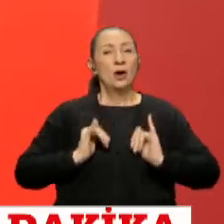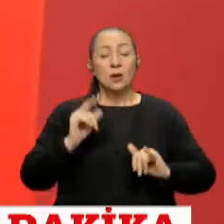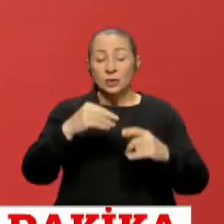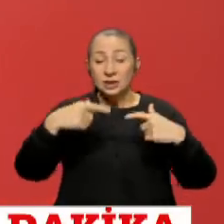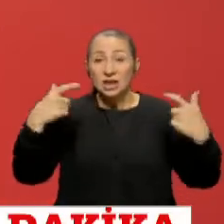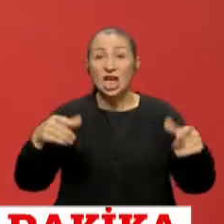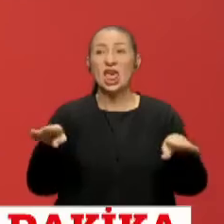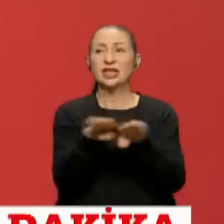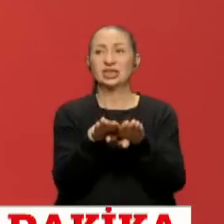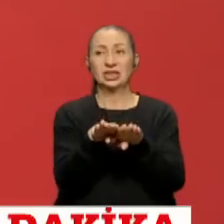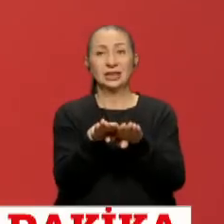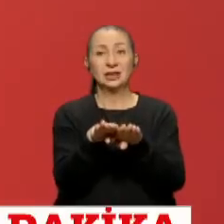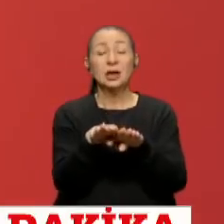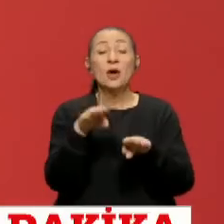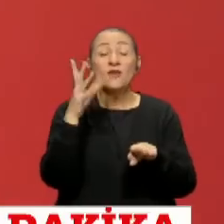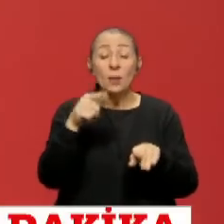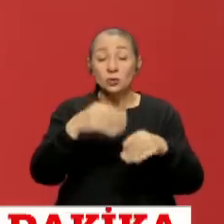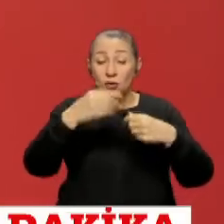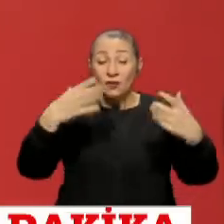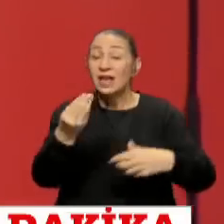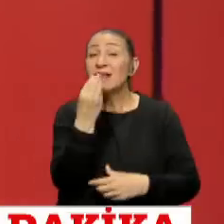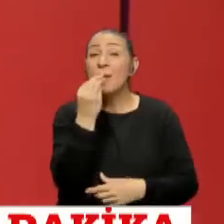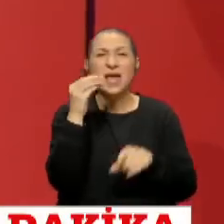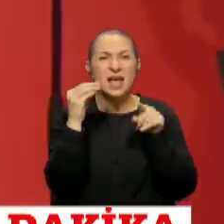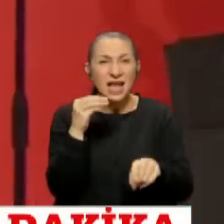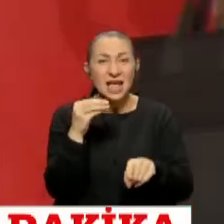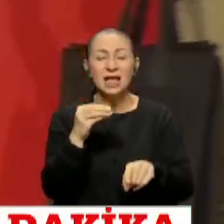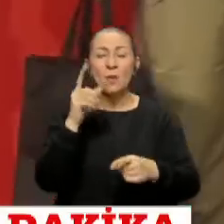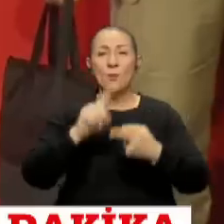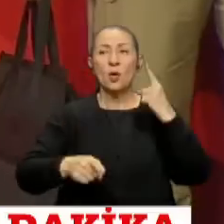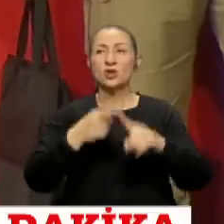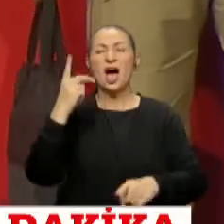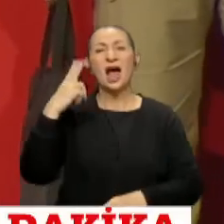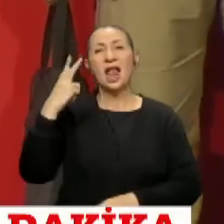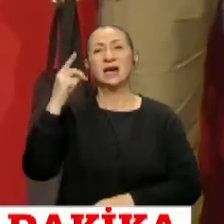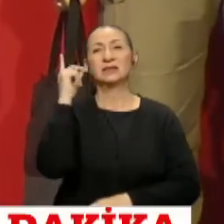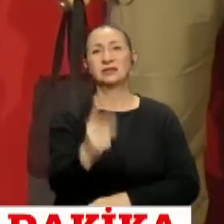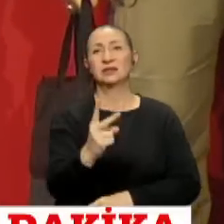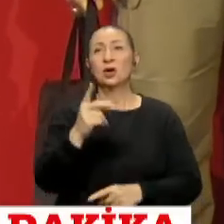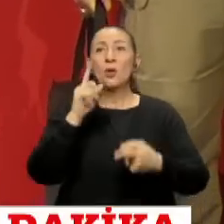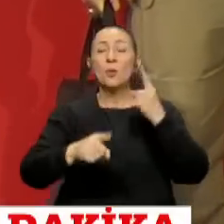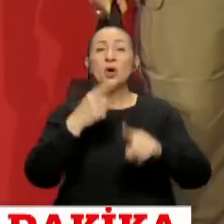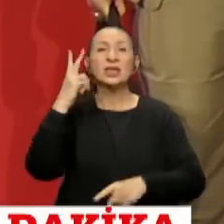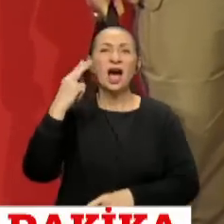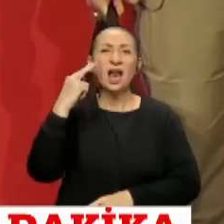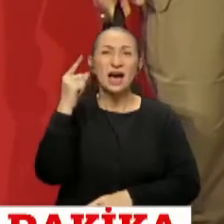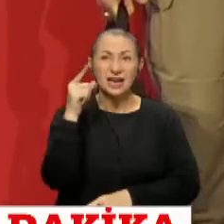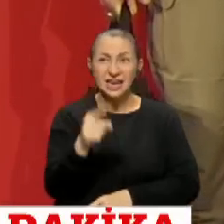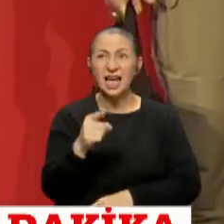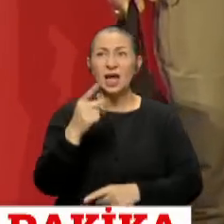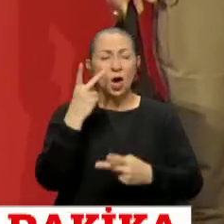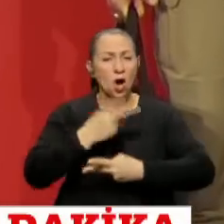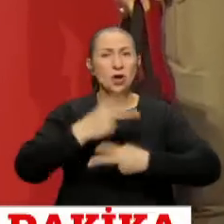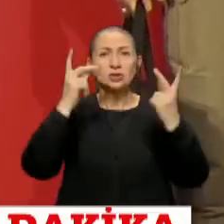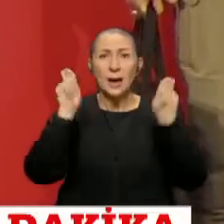aşı eşitliktir. Ve bu sofranın aşı siyasi ahlaktır. Siyasi ahlakı